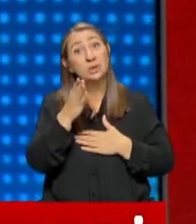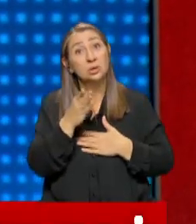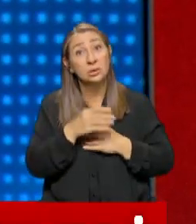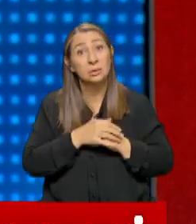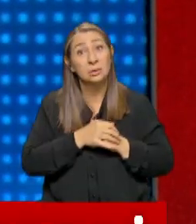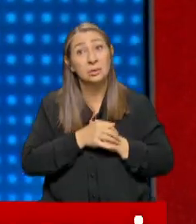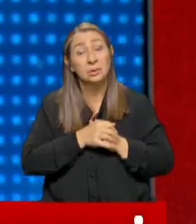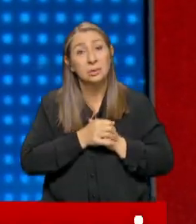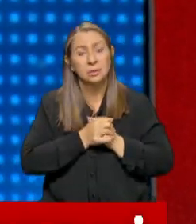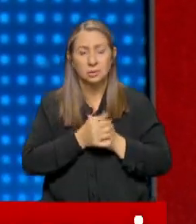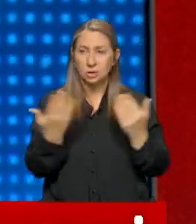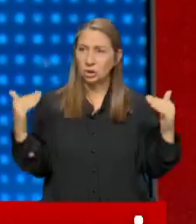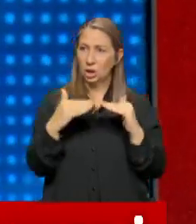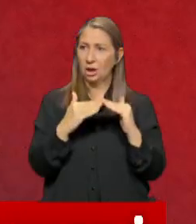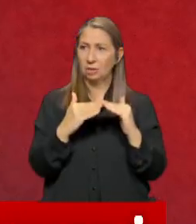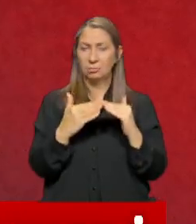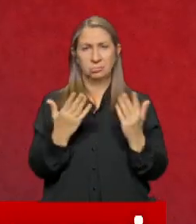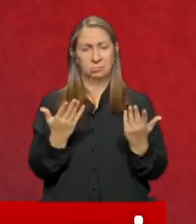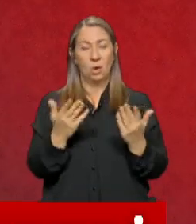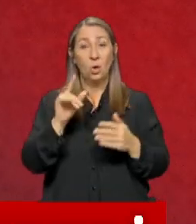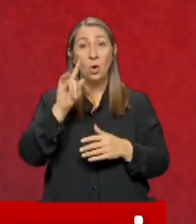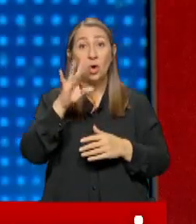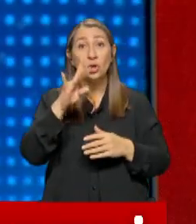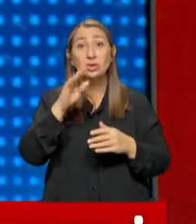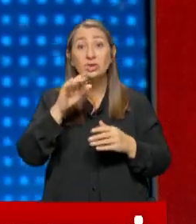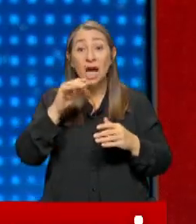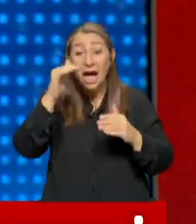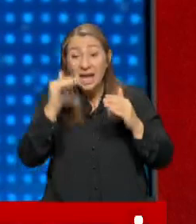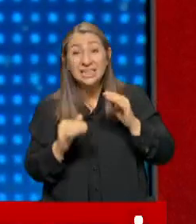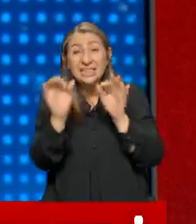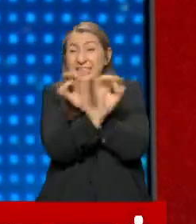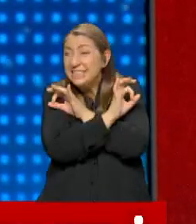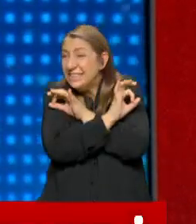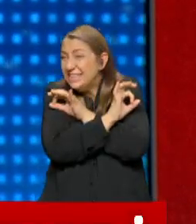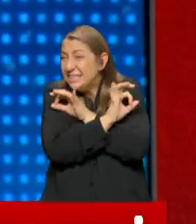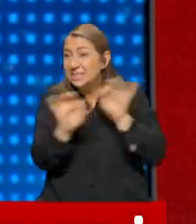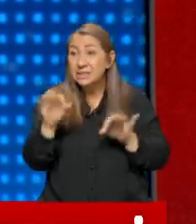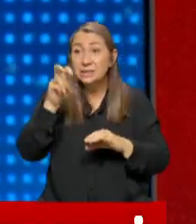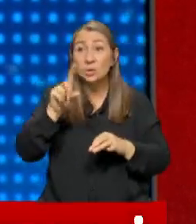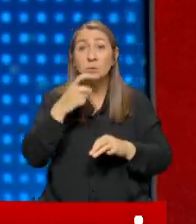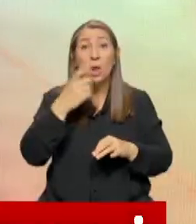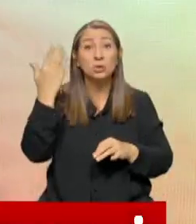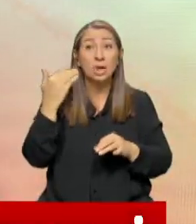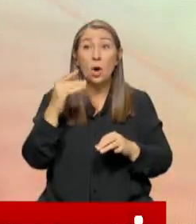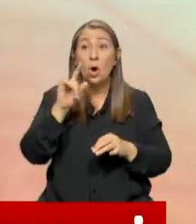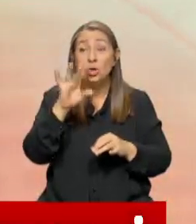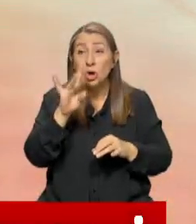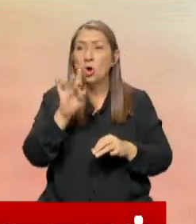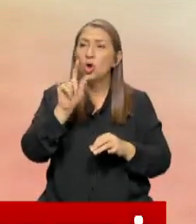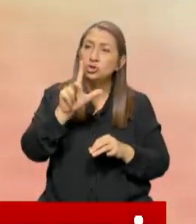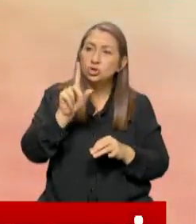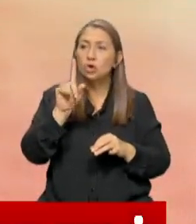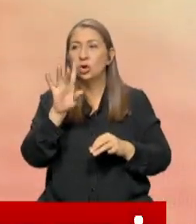sence bu nasıl bir denk geliyor ve 14'ün altına iş düşmemişiz Biz şunu şurasında 8-10 sene öncesine kadar 14'ün 13